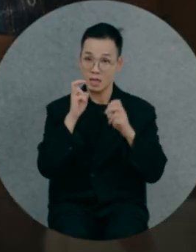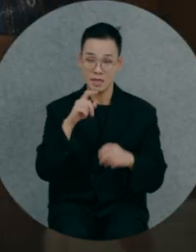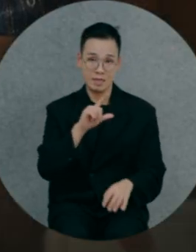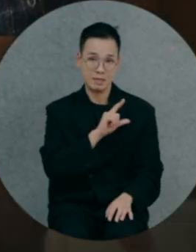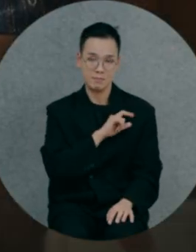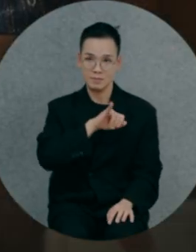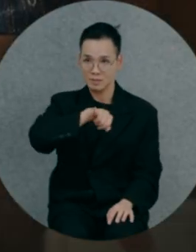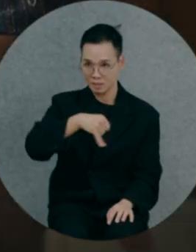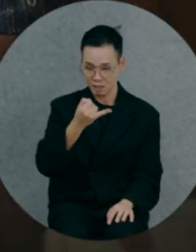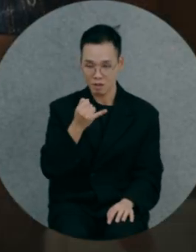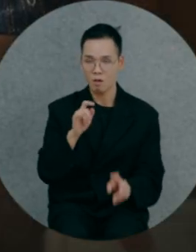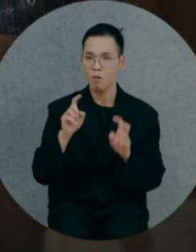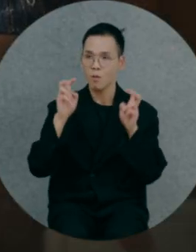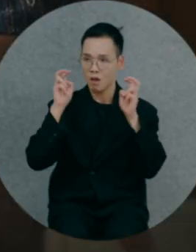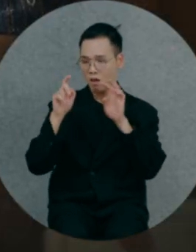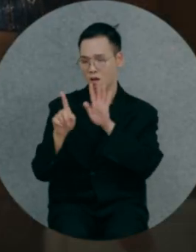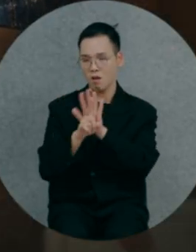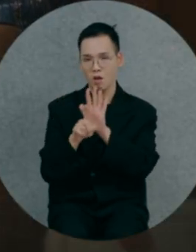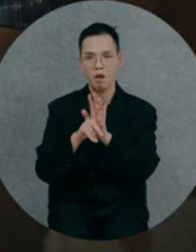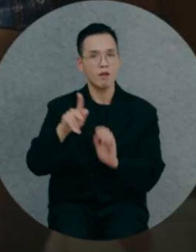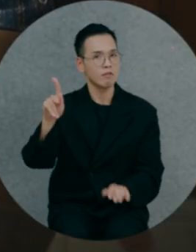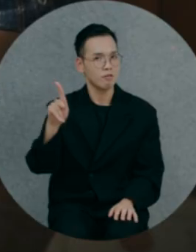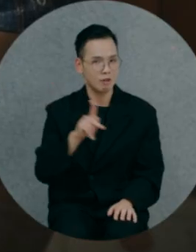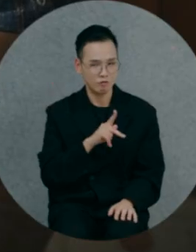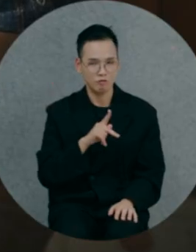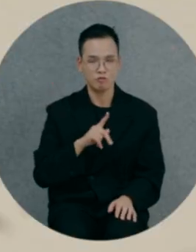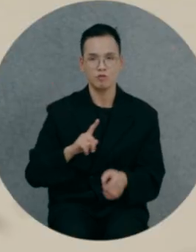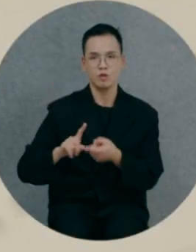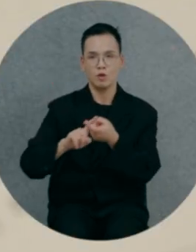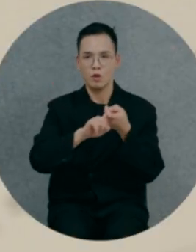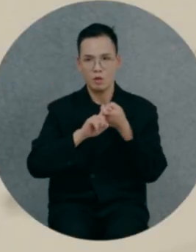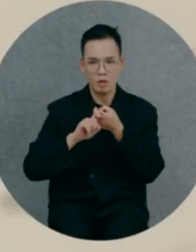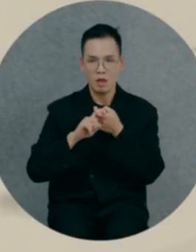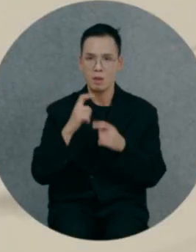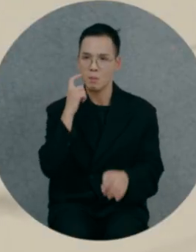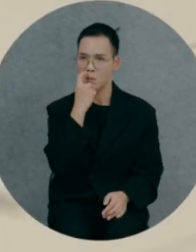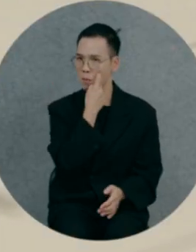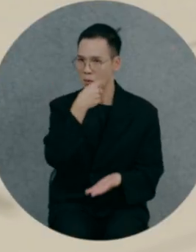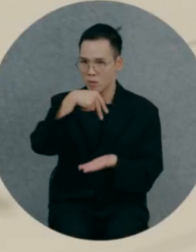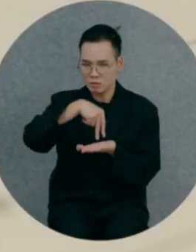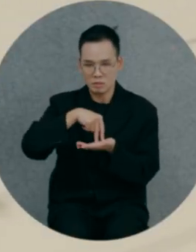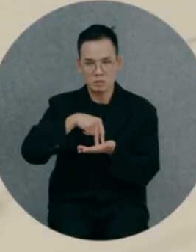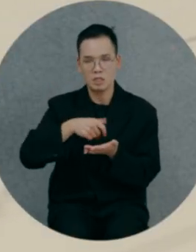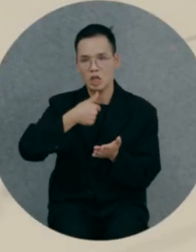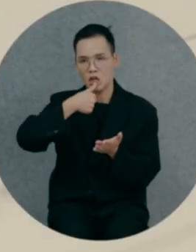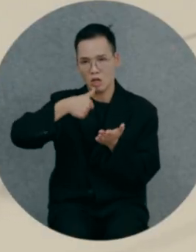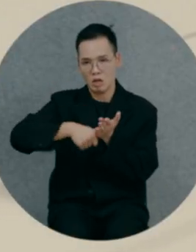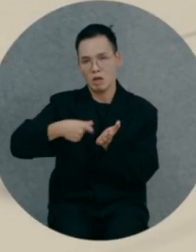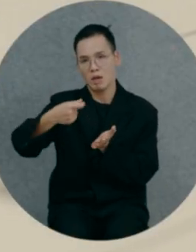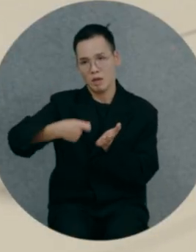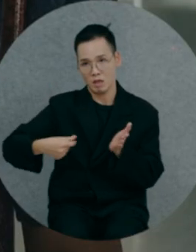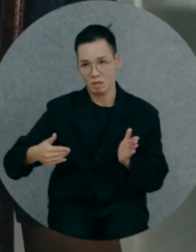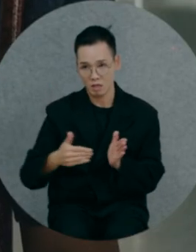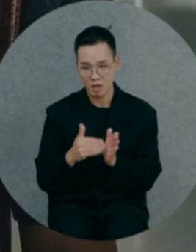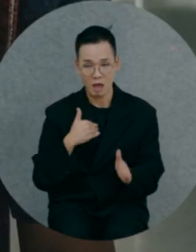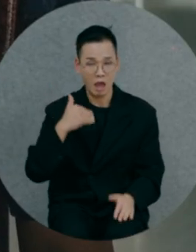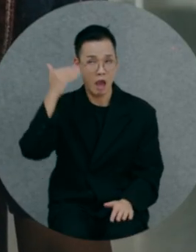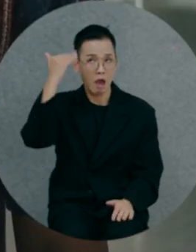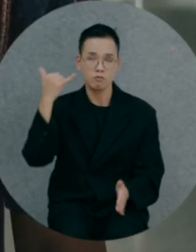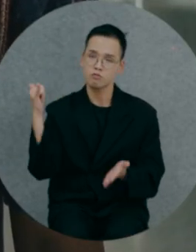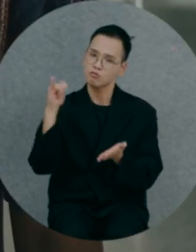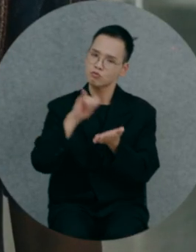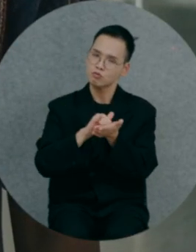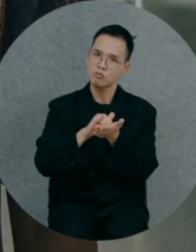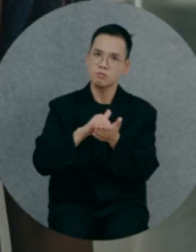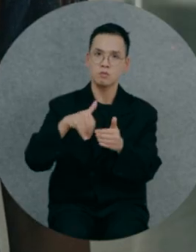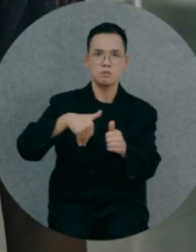받고 제2회사가 안내하는 대로 대출 및 연대보증 서류에 서명도 했습니다. 그런데 한국에